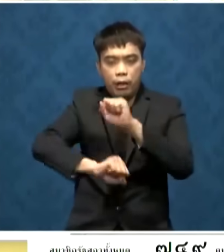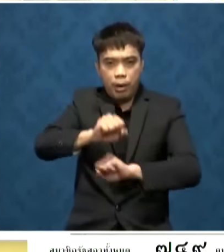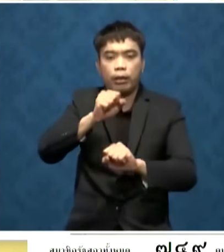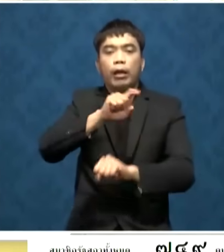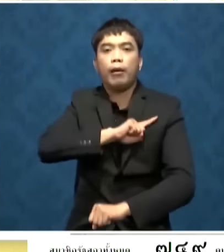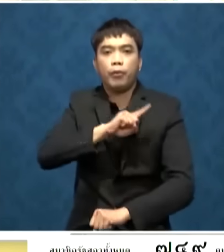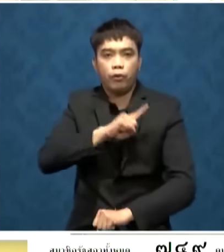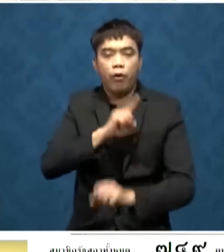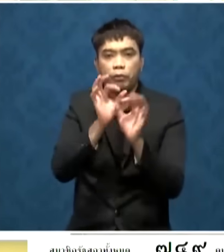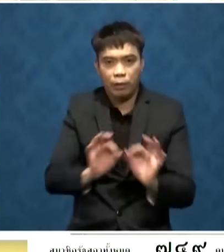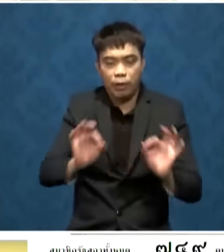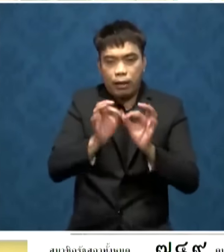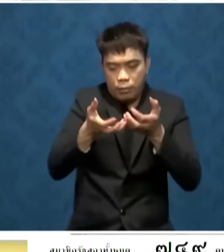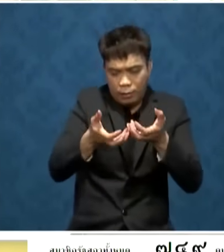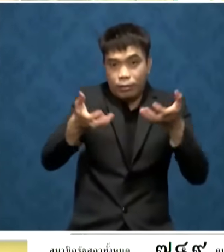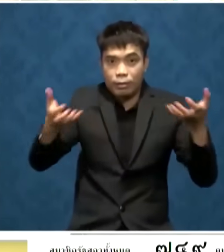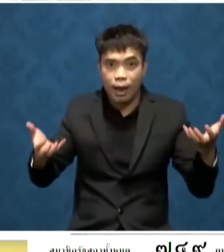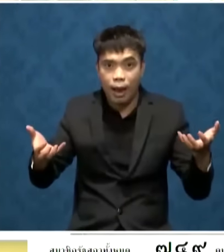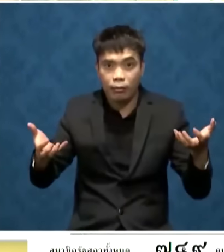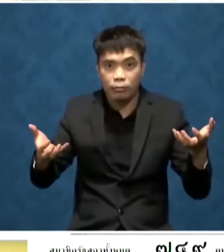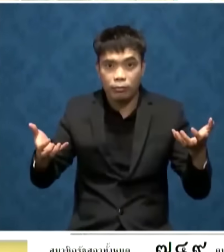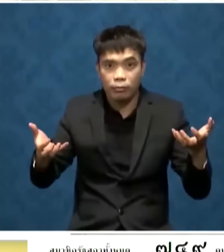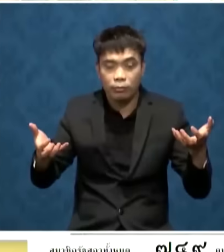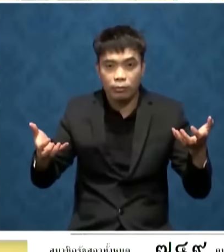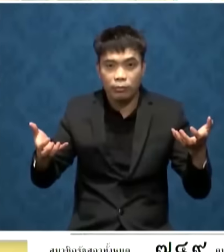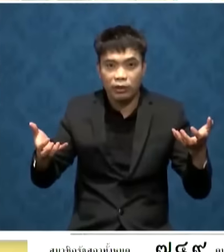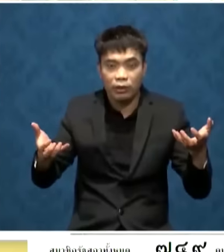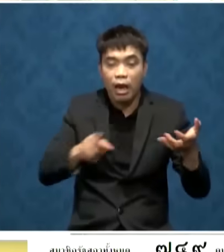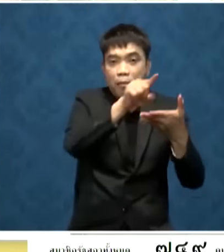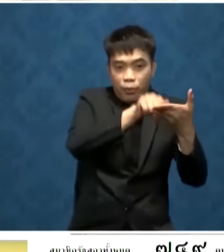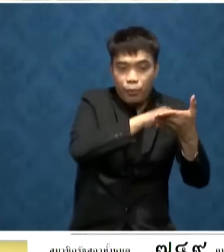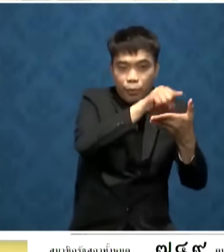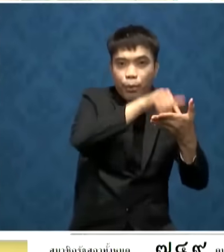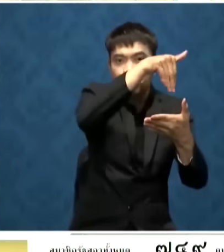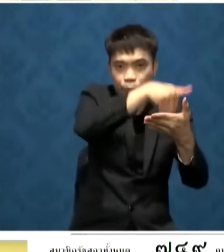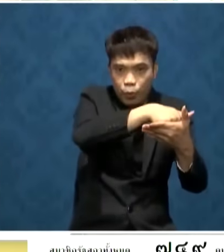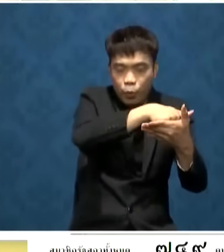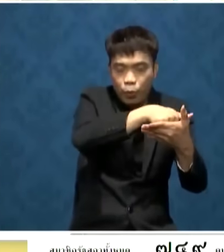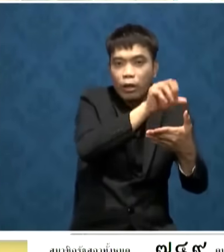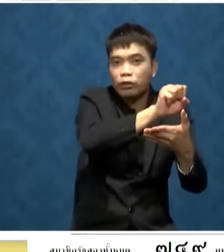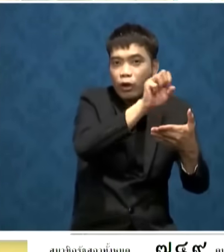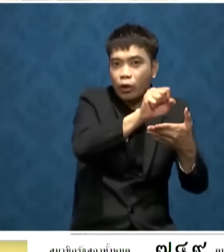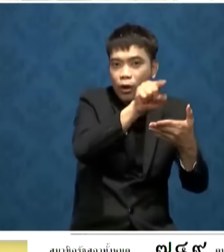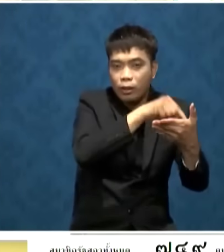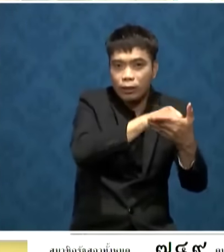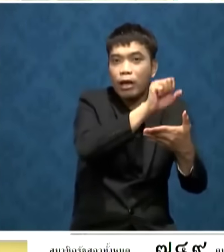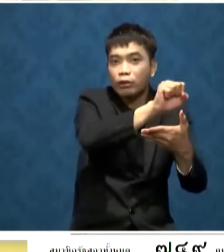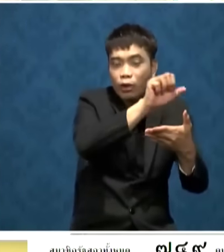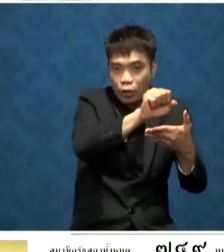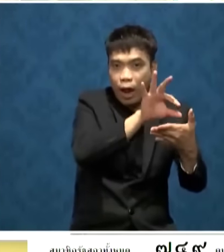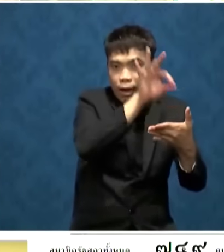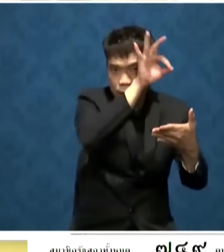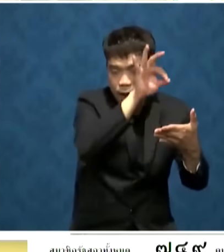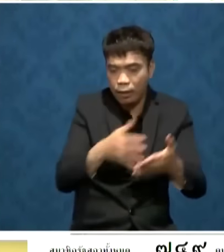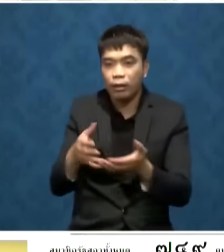ในรัฐสภาคนละส่วนกับการที่พี่น้องประชาชนได้เลือกตั้งสมาชิกสภา